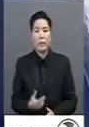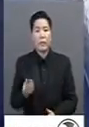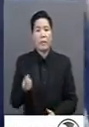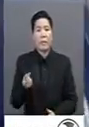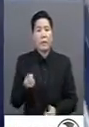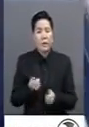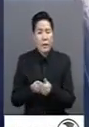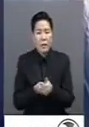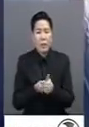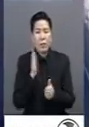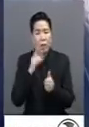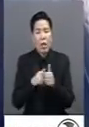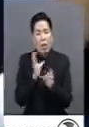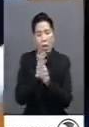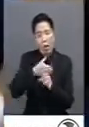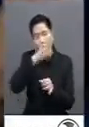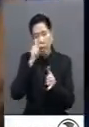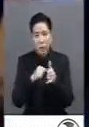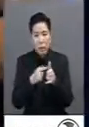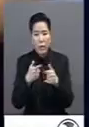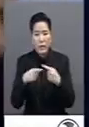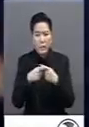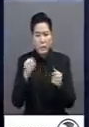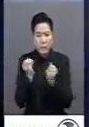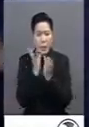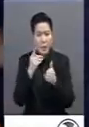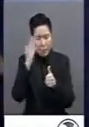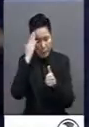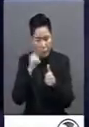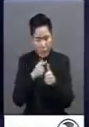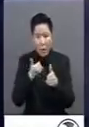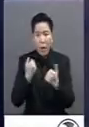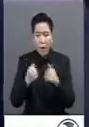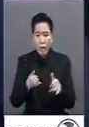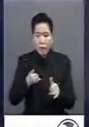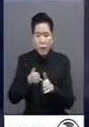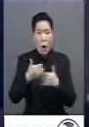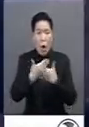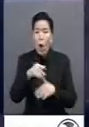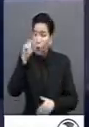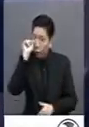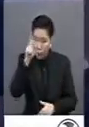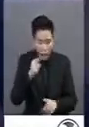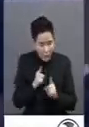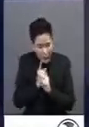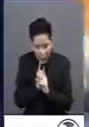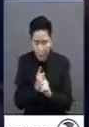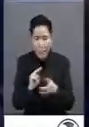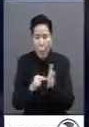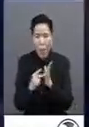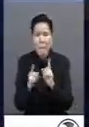สุนัขตามติดเจ้าของที่เมาสุราจนทำให้ตัวเองได้รับบาดเจ็บที่ศีรษะเข้าไปยังรถพยาบาลจนถึงห้องฉุกเฉินตอกย้ำ